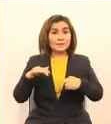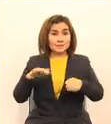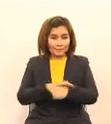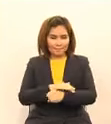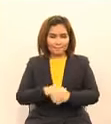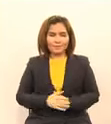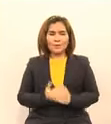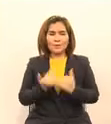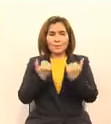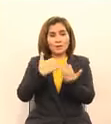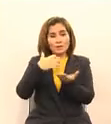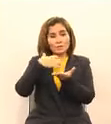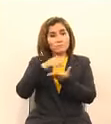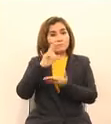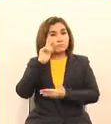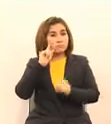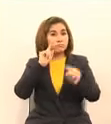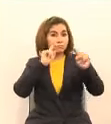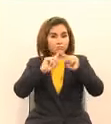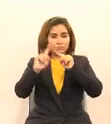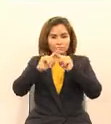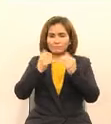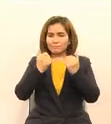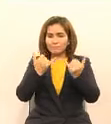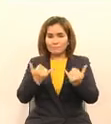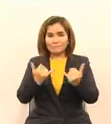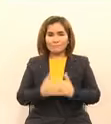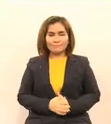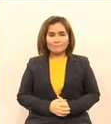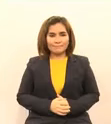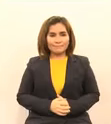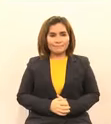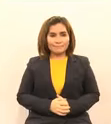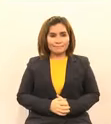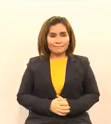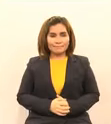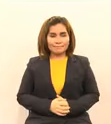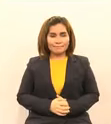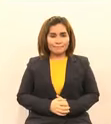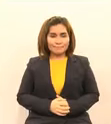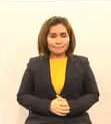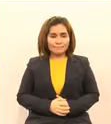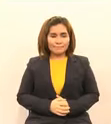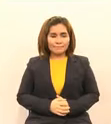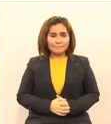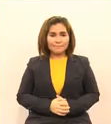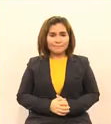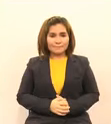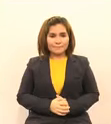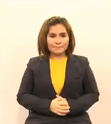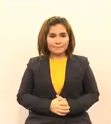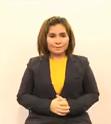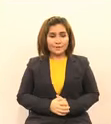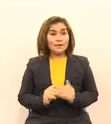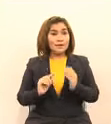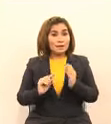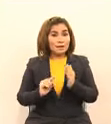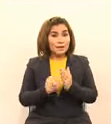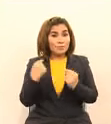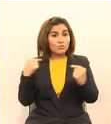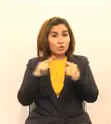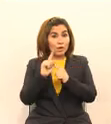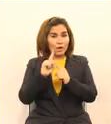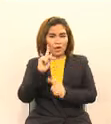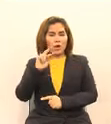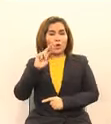ครับข้อมูลการอัปเดตข่าวสารณวันนี้นะครับก็ก่อนอื่นเลยขอเริ่มที่งานสำรวจของกรมสุข